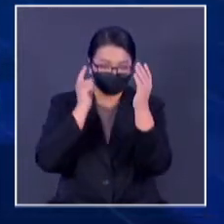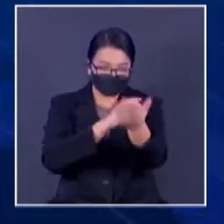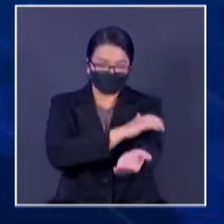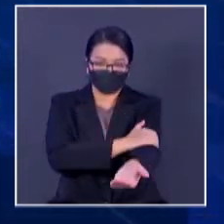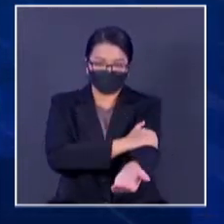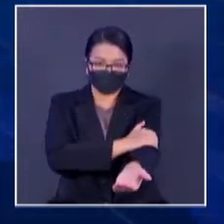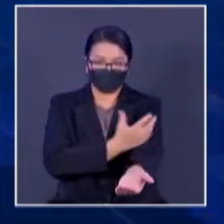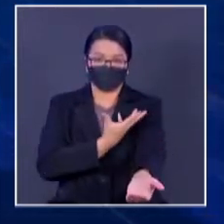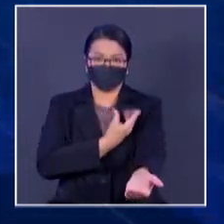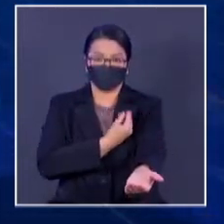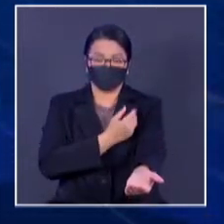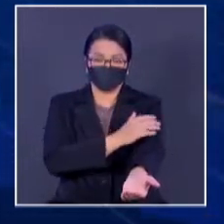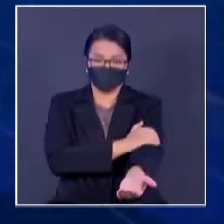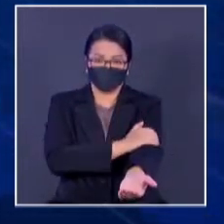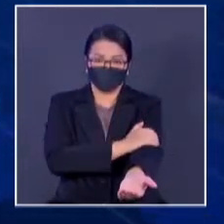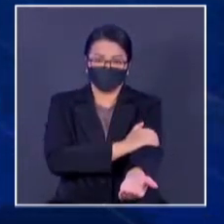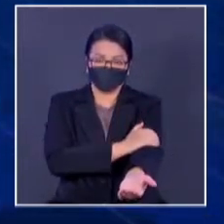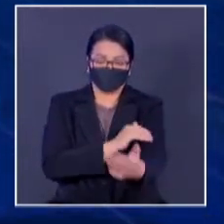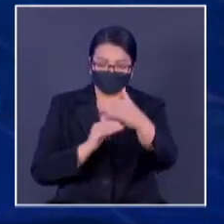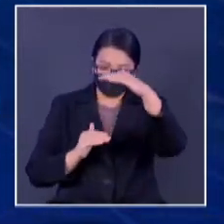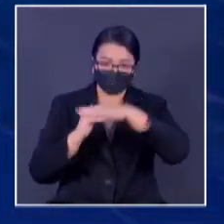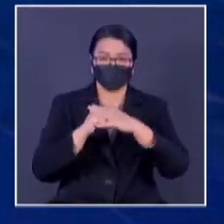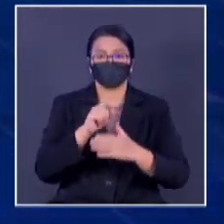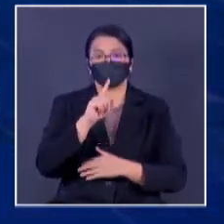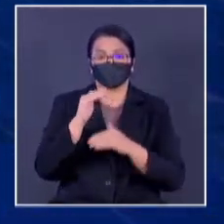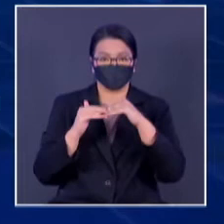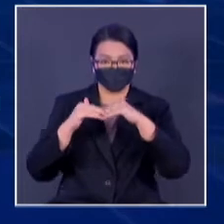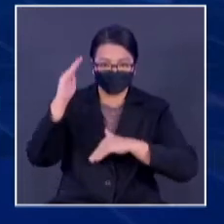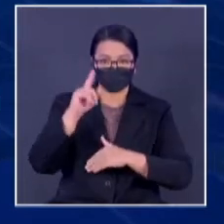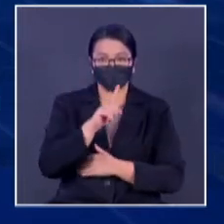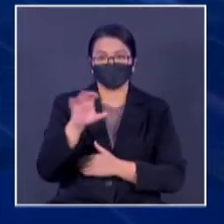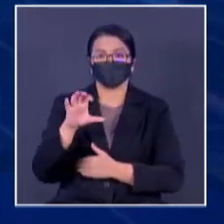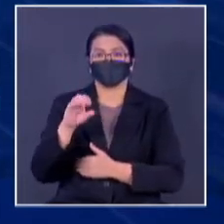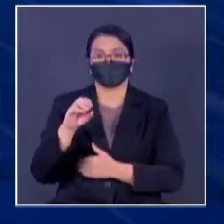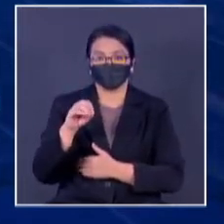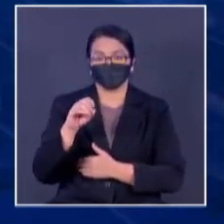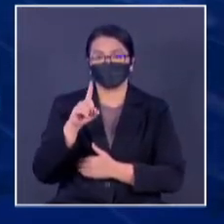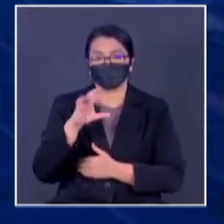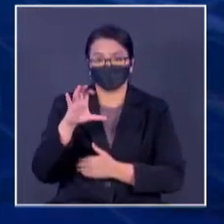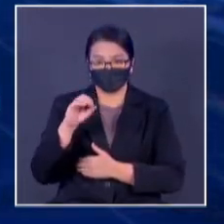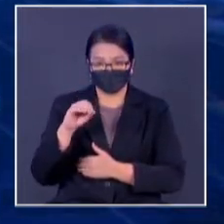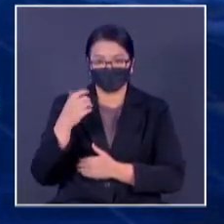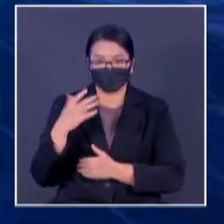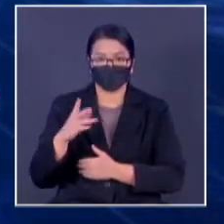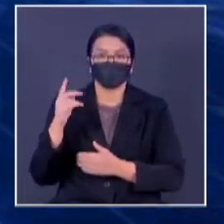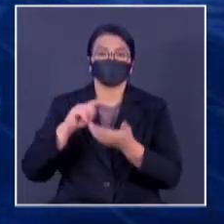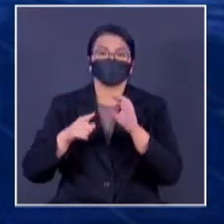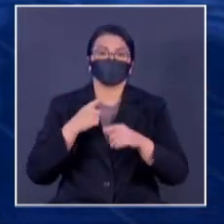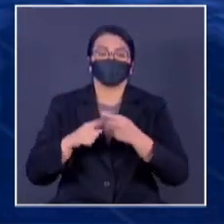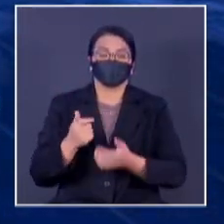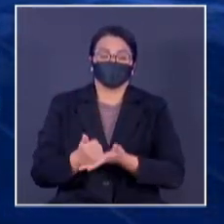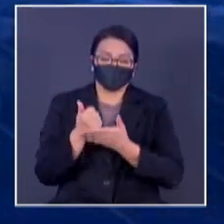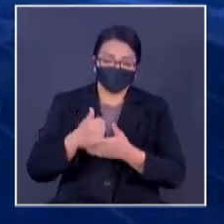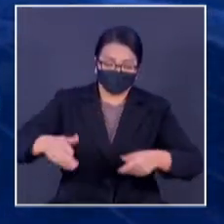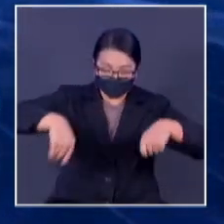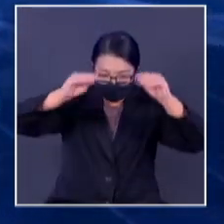เต้นของหัวใจเนี่ยอัตราชีพจร150นะครับถือว่าขึ้นไปสูงระดับหนึ่งเลยทีเดียวหลังจากนั้นเพื่อนร่วมงานก็ต้อง